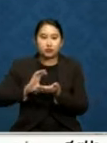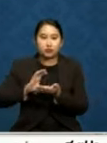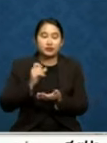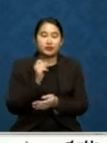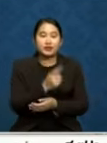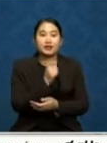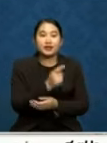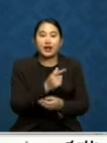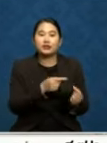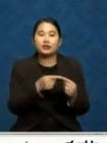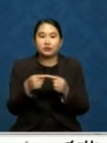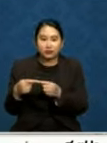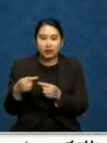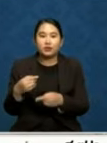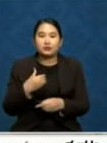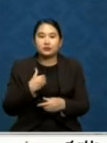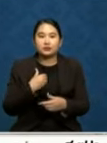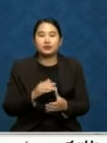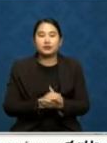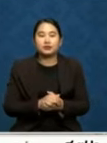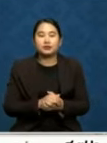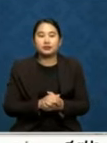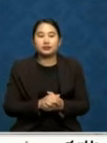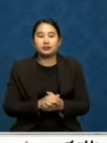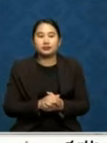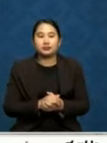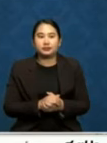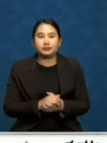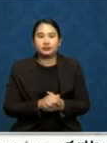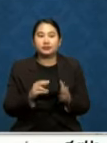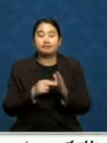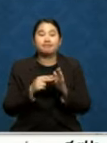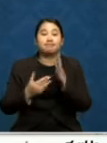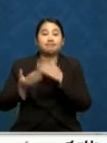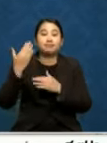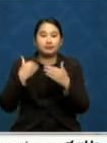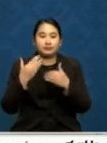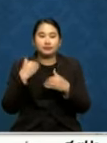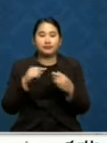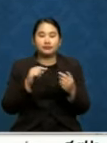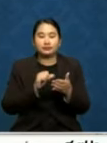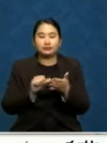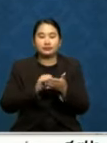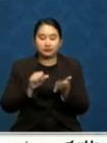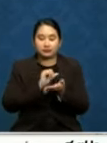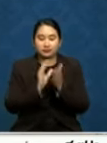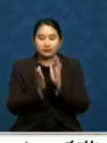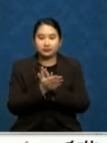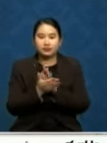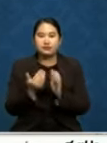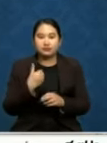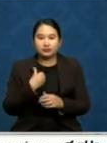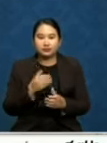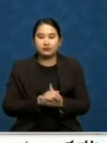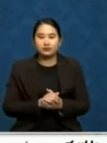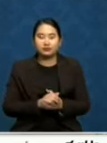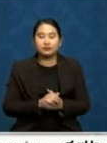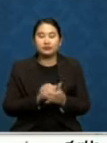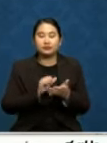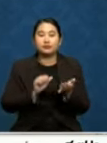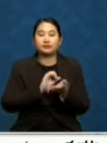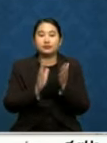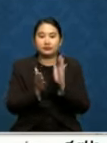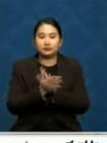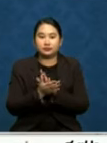ายต่อไปอีกเช่นเดิมถึงแม้ว่าเมื่ออดีตมีการปรับปรุงกองทุนนะครับแล้วก็มีการปรับ